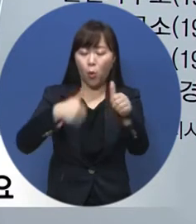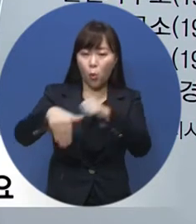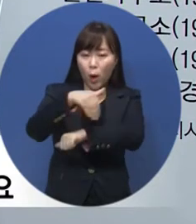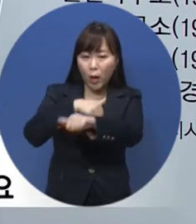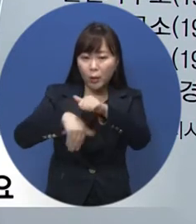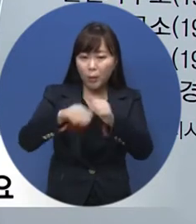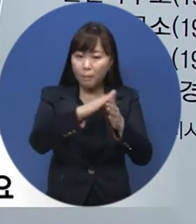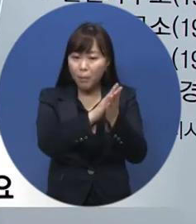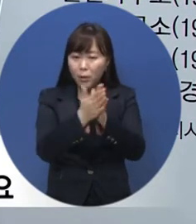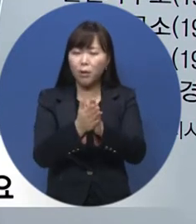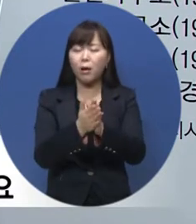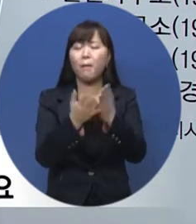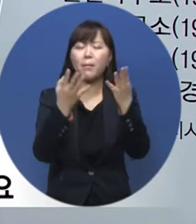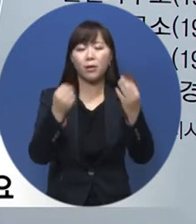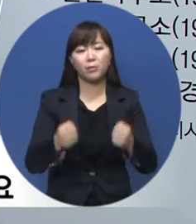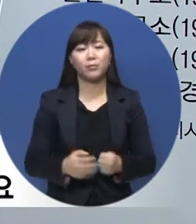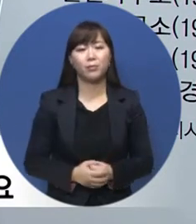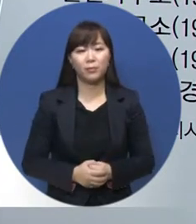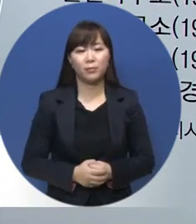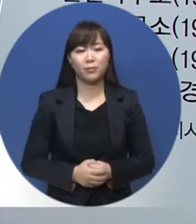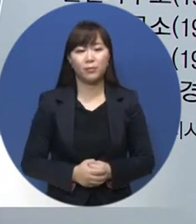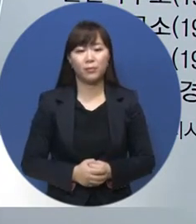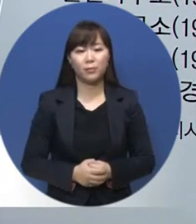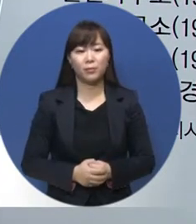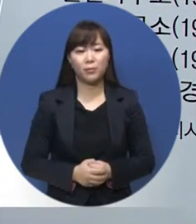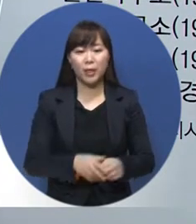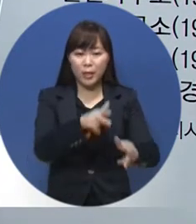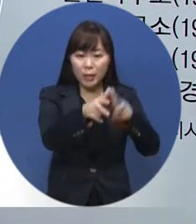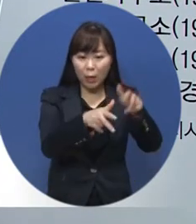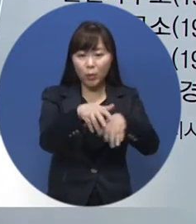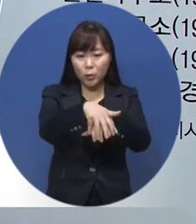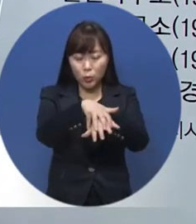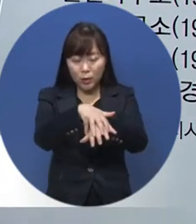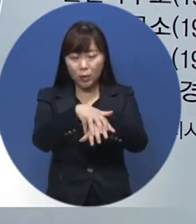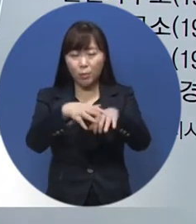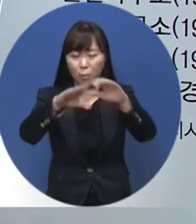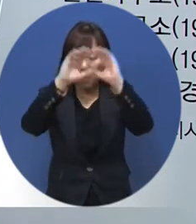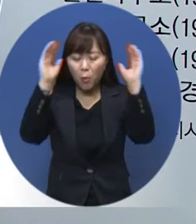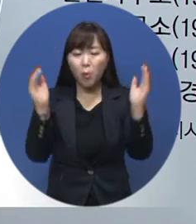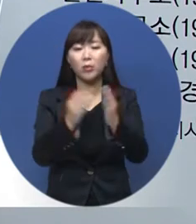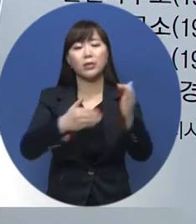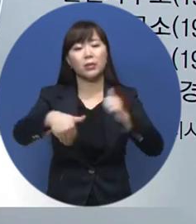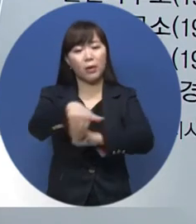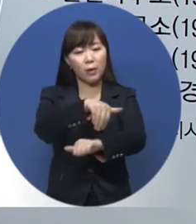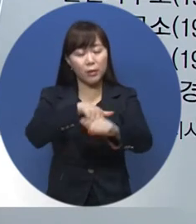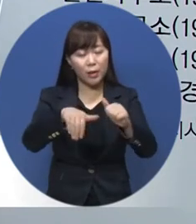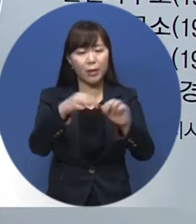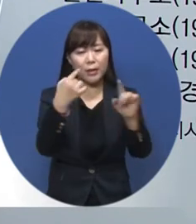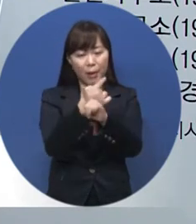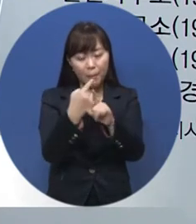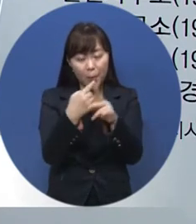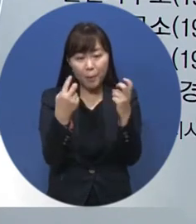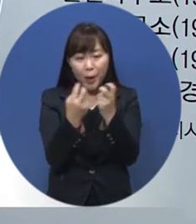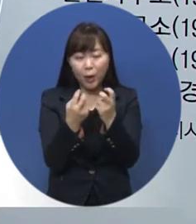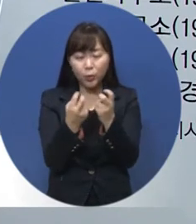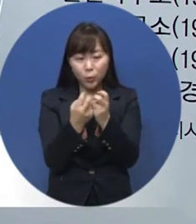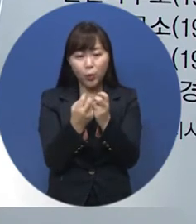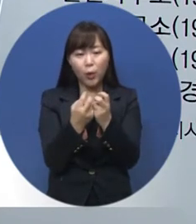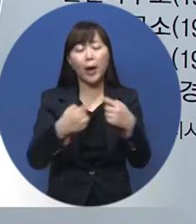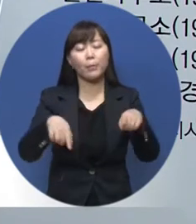변화가 반이 있었는데요 또 사업가 토 직 전체적인 부분에 있어서 개편 방안도